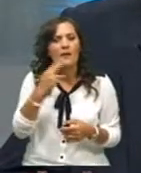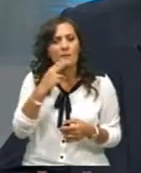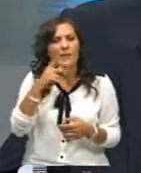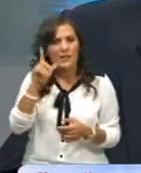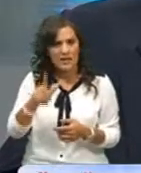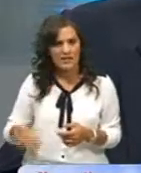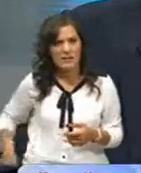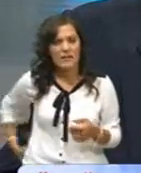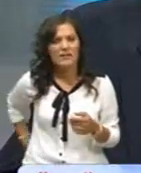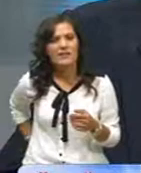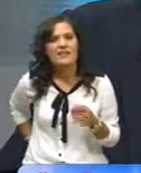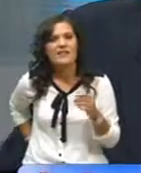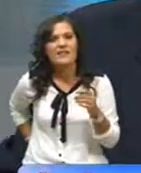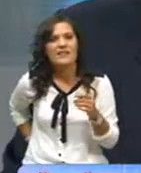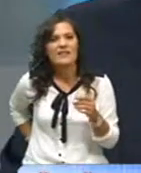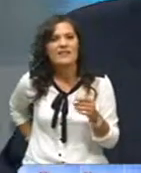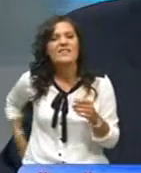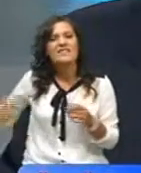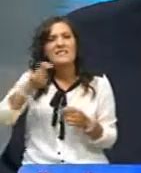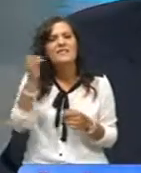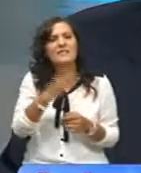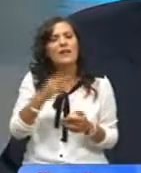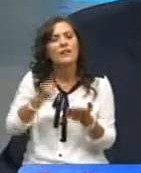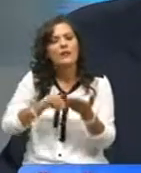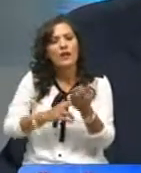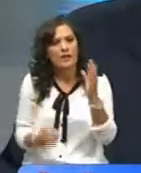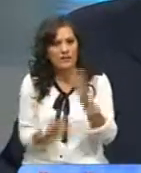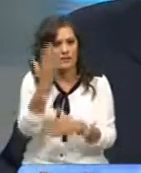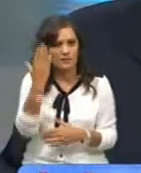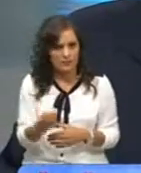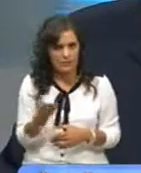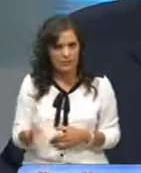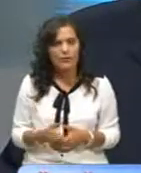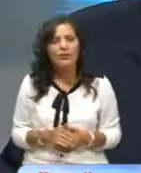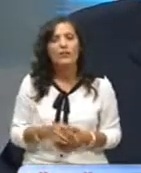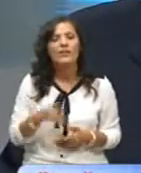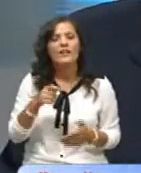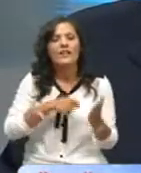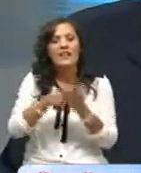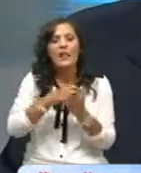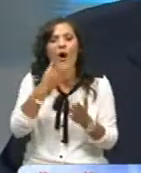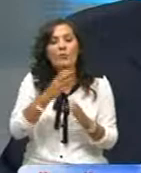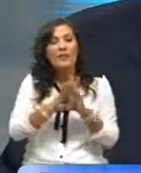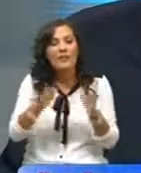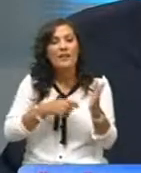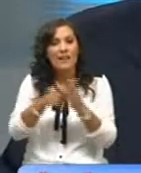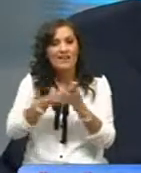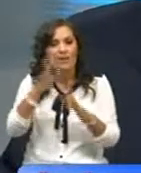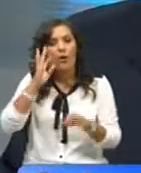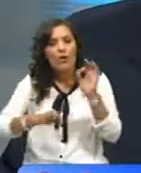Star 8 tane üyenin oluşturduğu kurdu ömrünü tamamlamış lastiklerin kontrolü